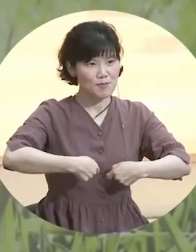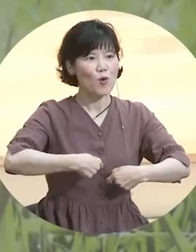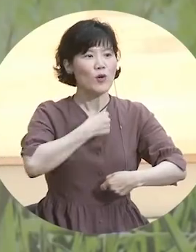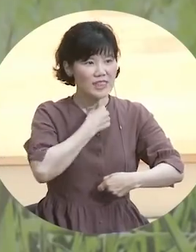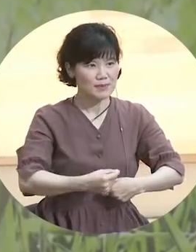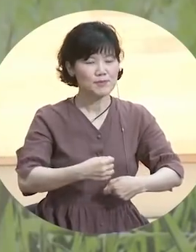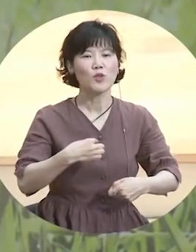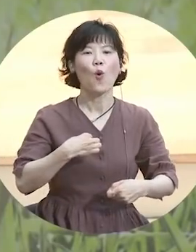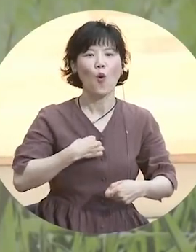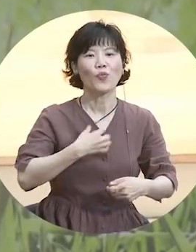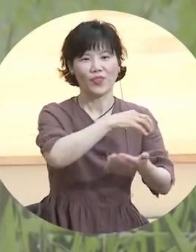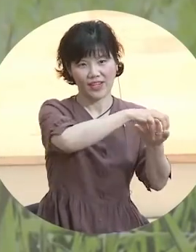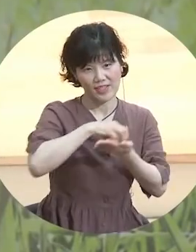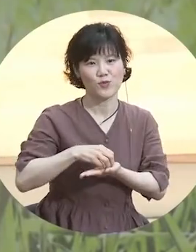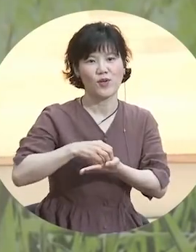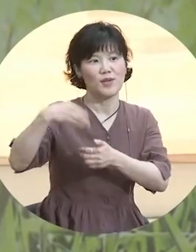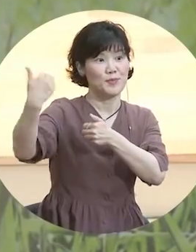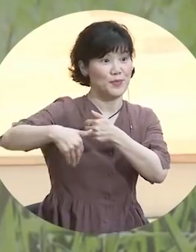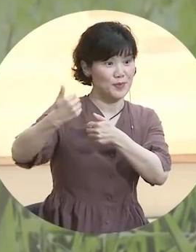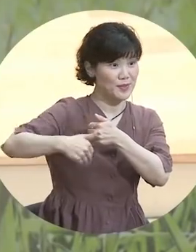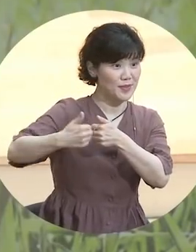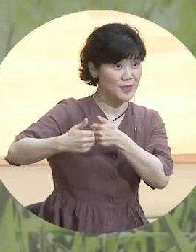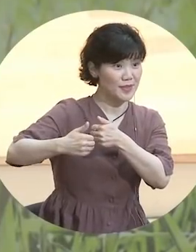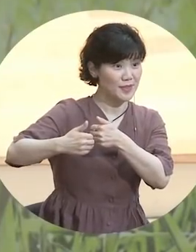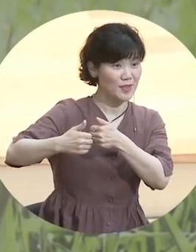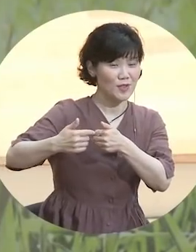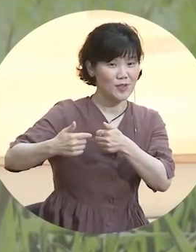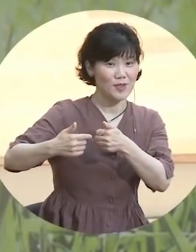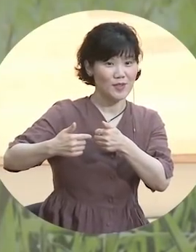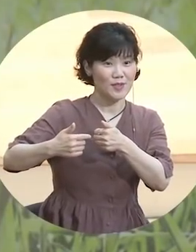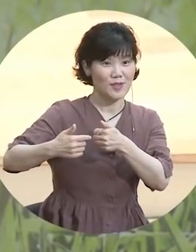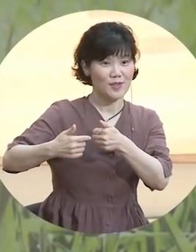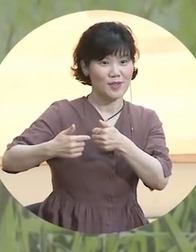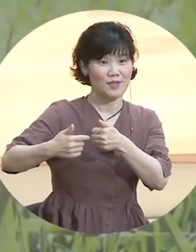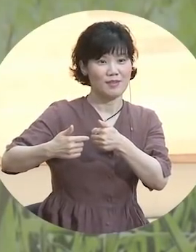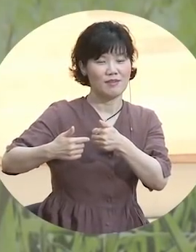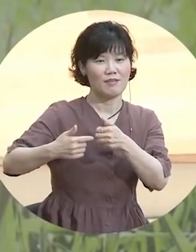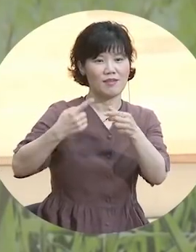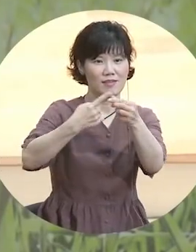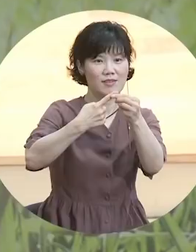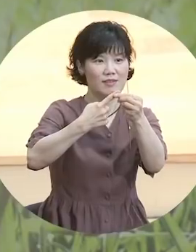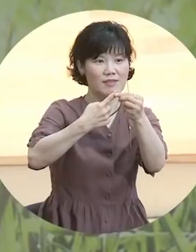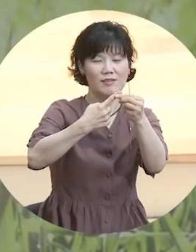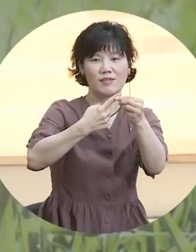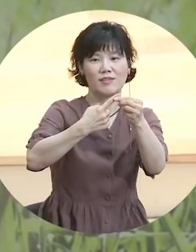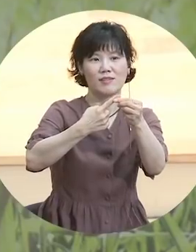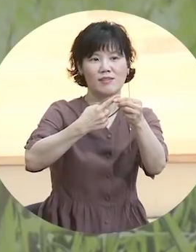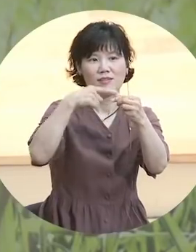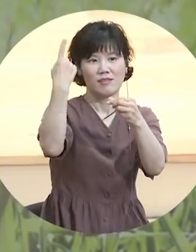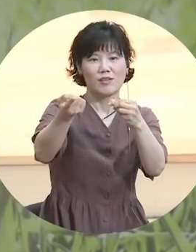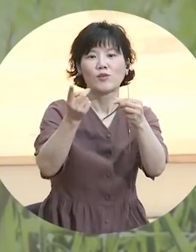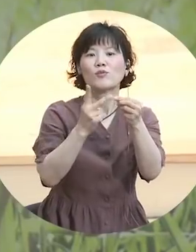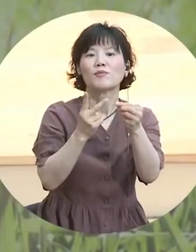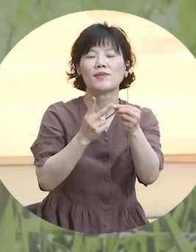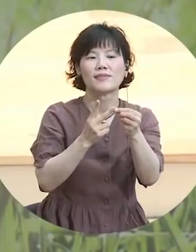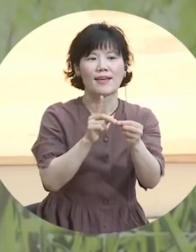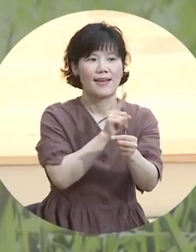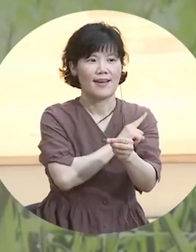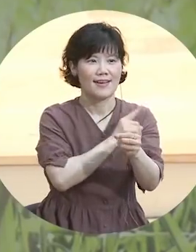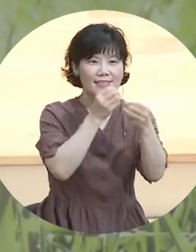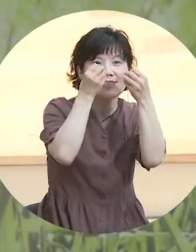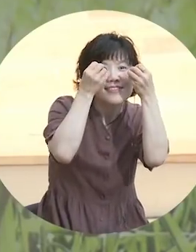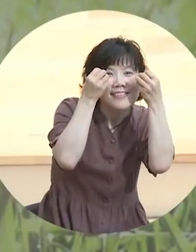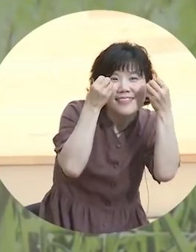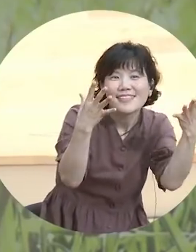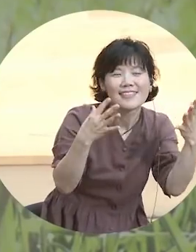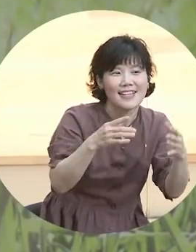막 꽁꽁 싸잖아요. 그렇게 하죠. 옷을 그냥 자연스럽게 태가 나도록 딱 입히죠. 그리고 가장 싱그러운